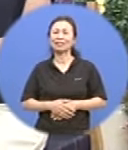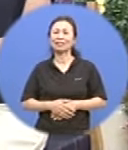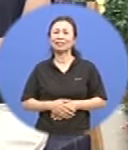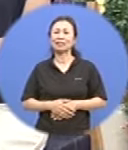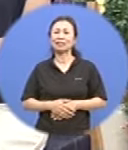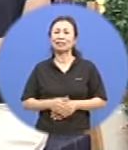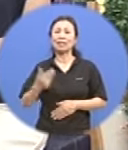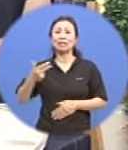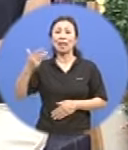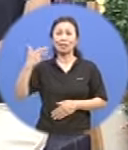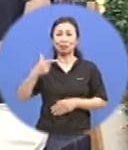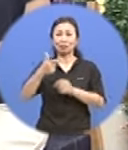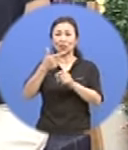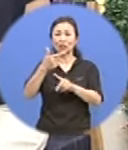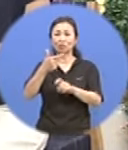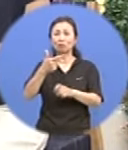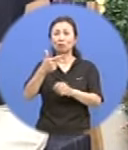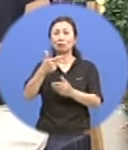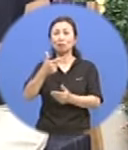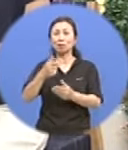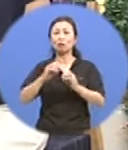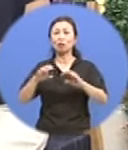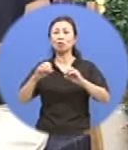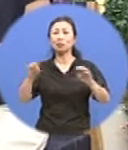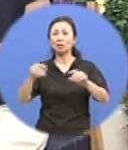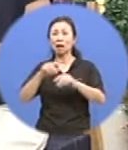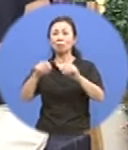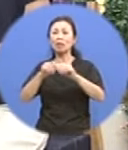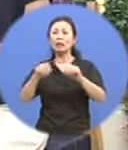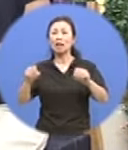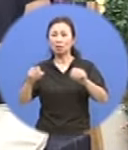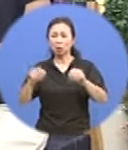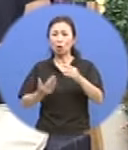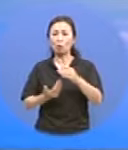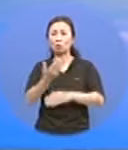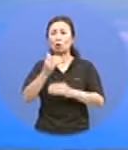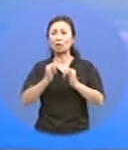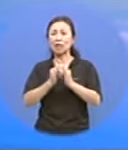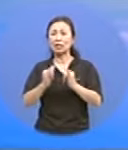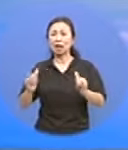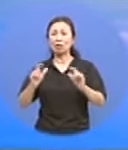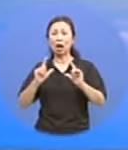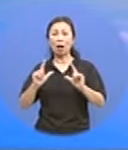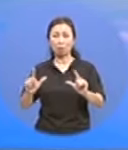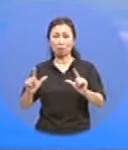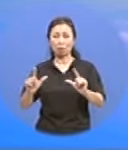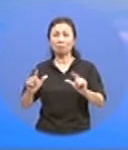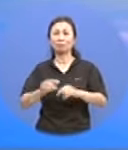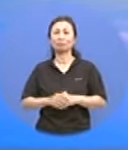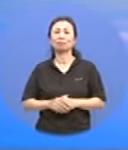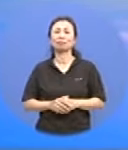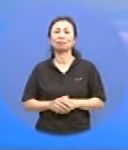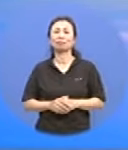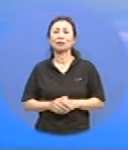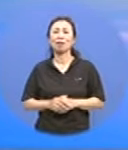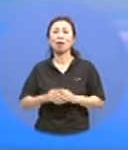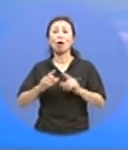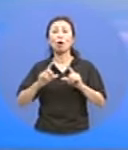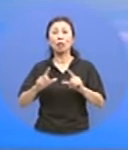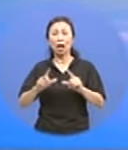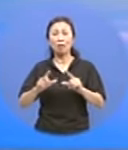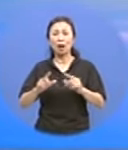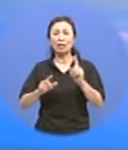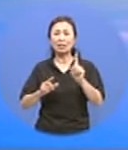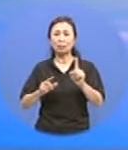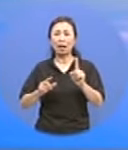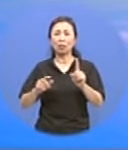6月19日放送分プレゼント生姜チップスの当選者の発表です。 はい、クイズの答えは1番観光でした。当選